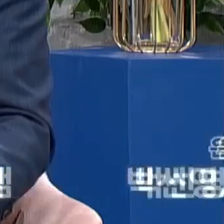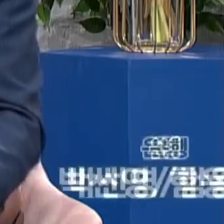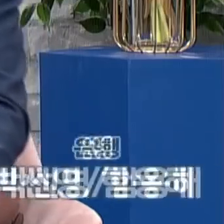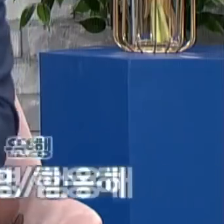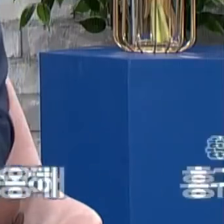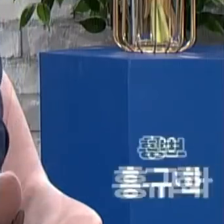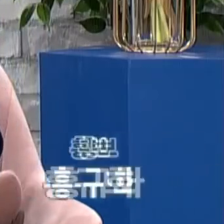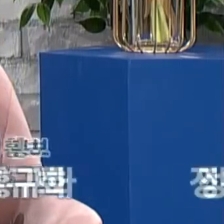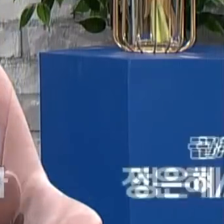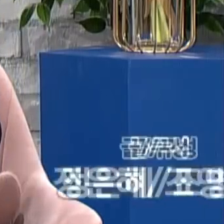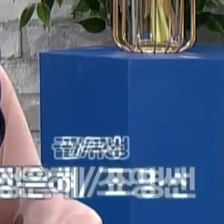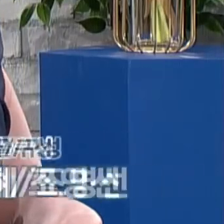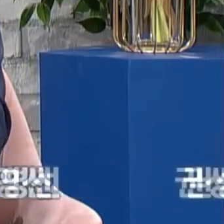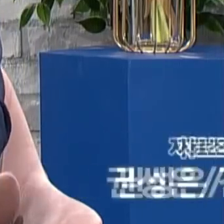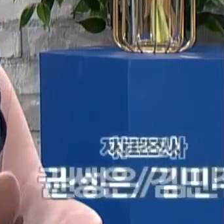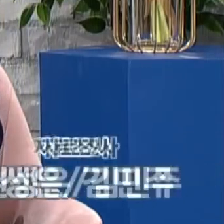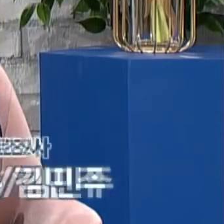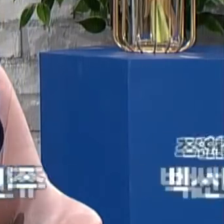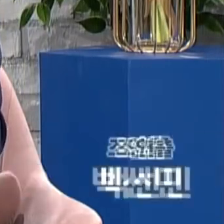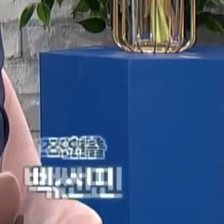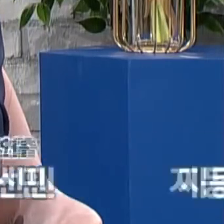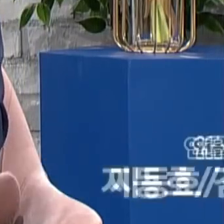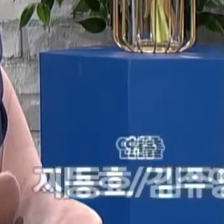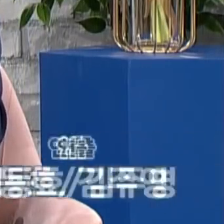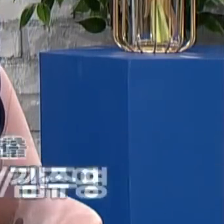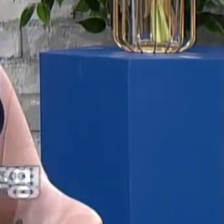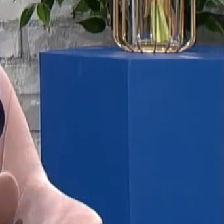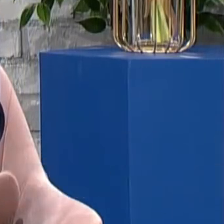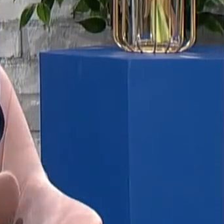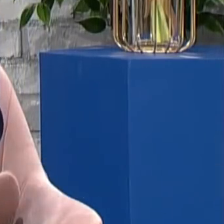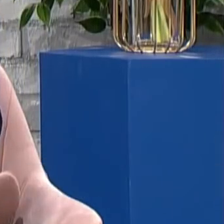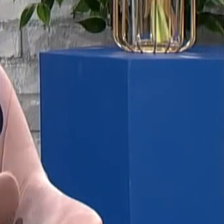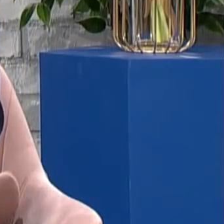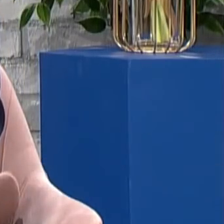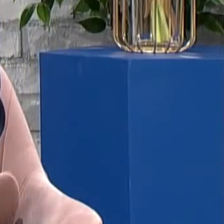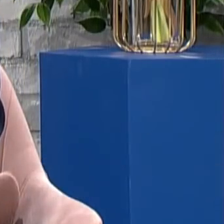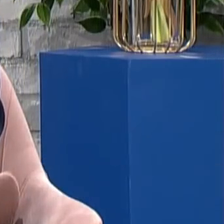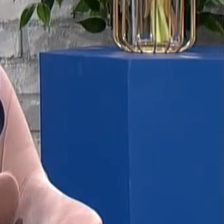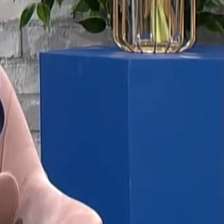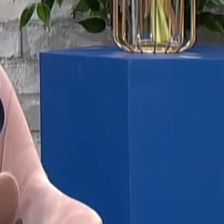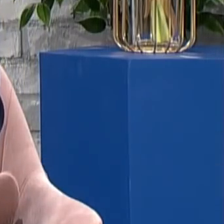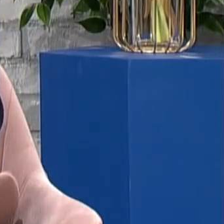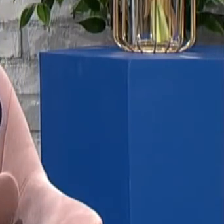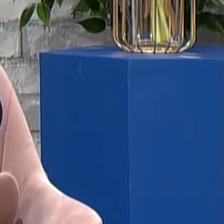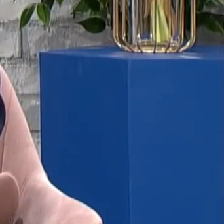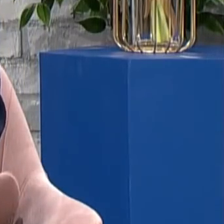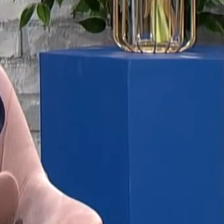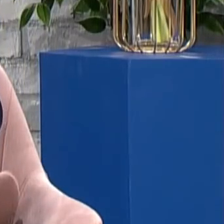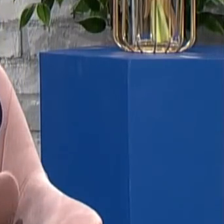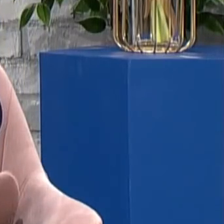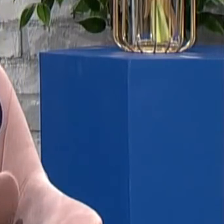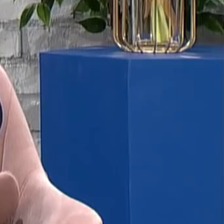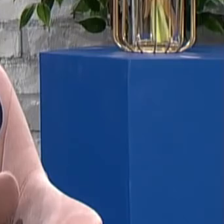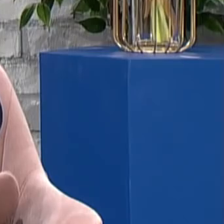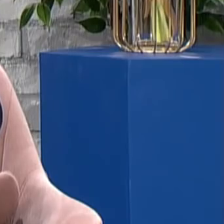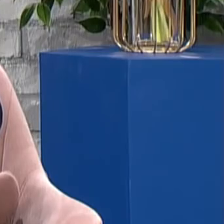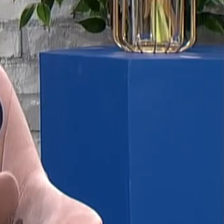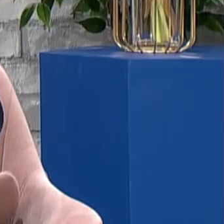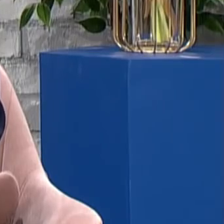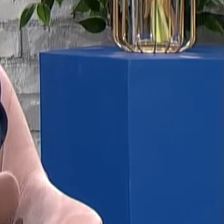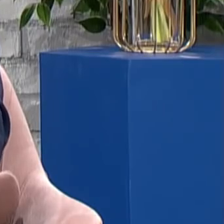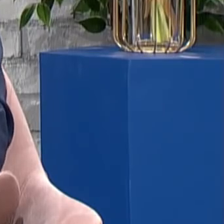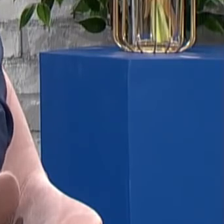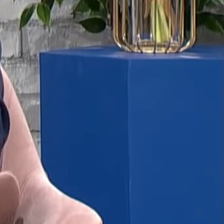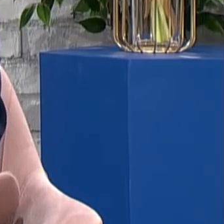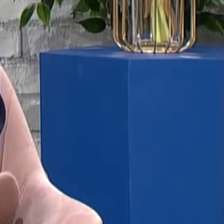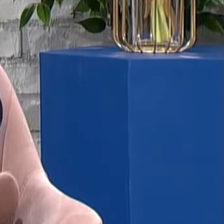그래요. 네. 네. 자, 저희 CTS는 다음 세대와 가슴 뛰는 세상을 열어갑니다라는 슬로건으로요. 한 교회 한 학교 세우기